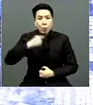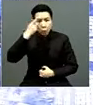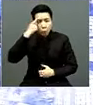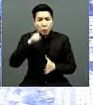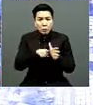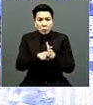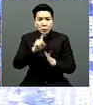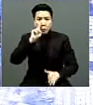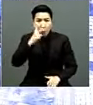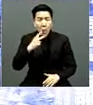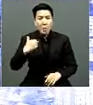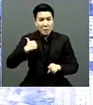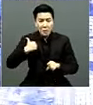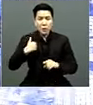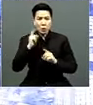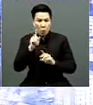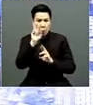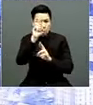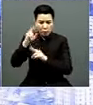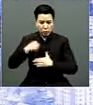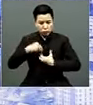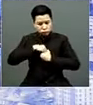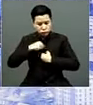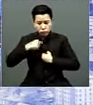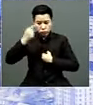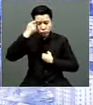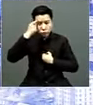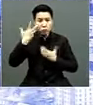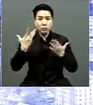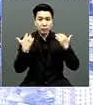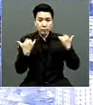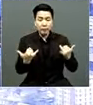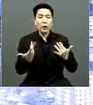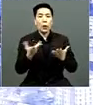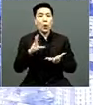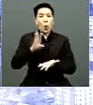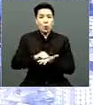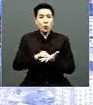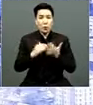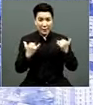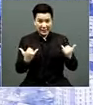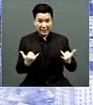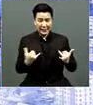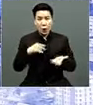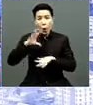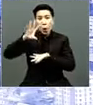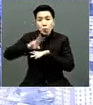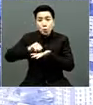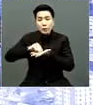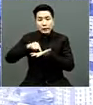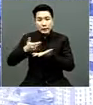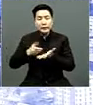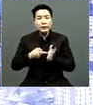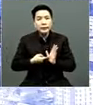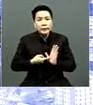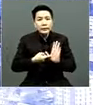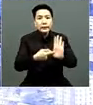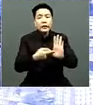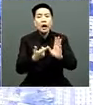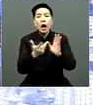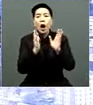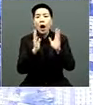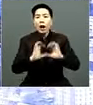กลับมาระบาดได้อีกนะครับแล้วก็ทำให้ชุดข้อมูลเดียวกันนี้ก็จะสร้างความร่วมมือในการดำเนินการมาตร